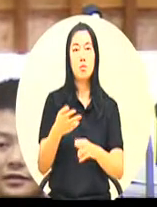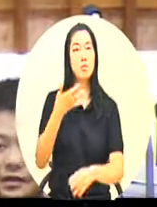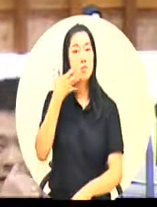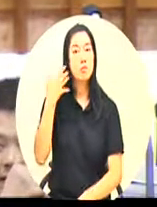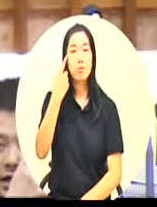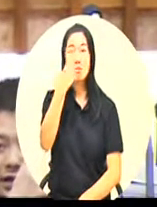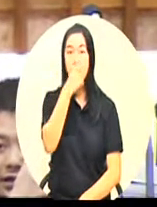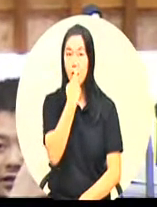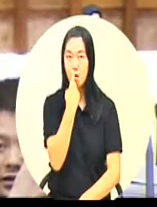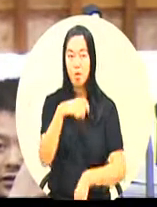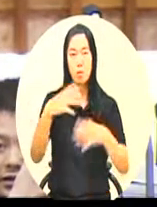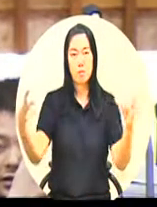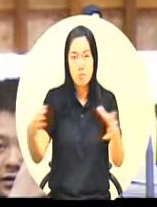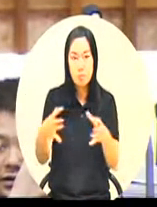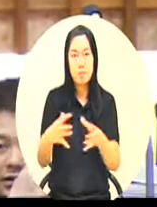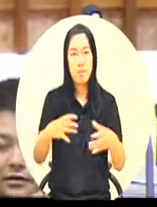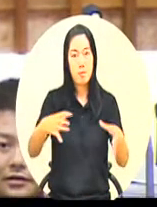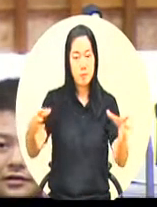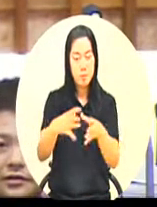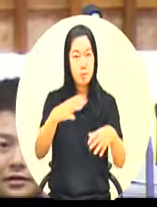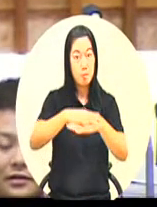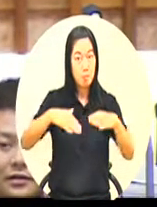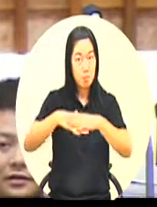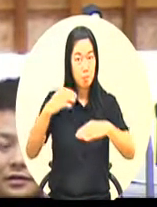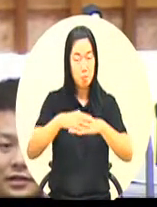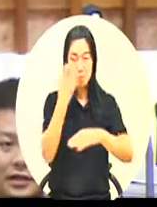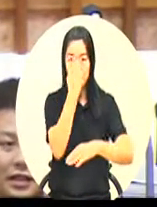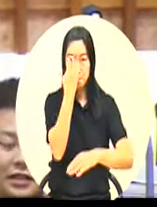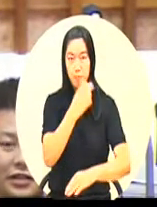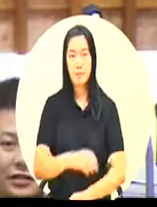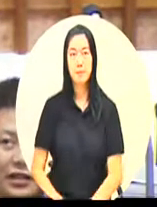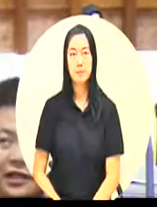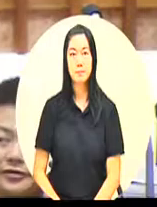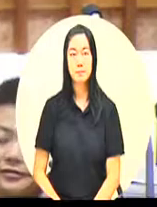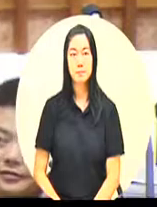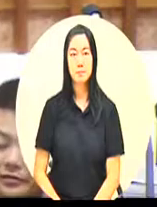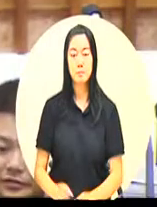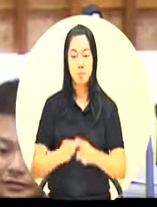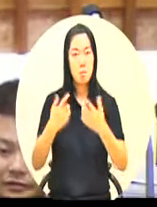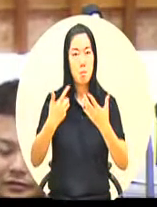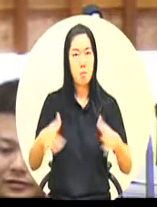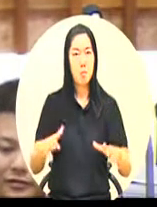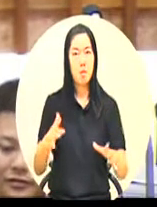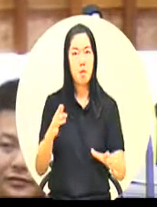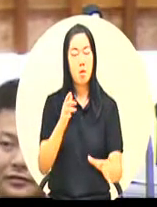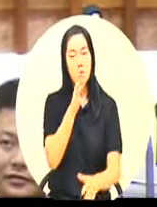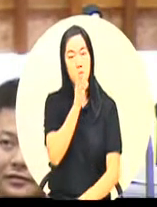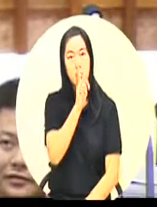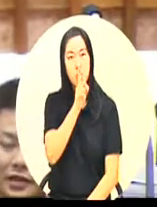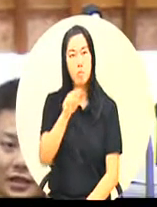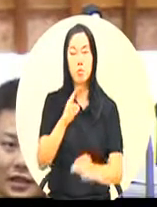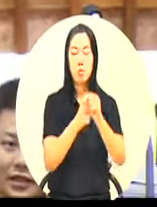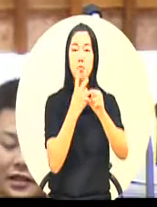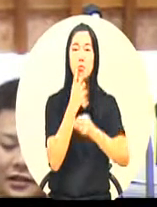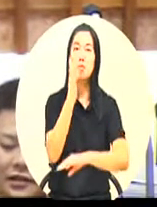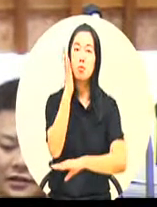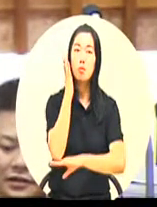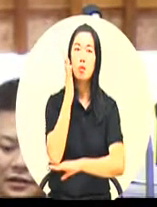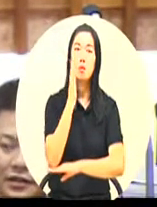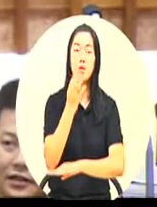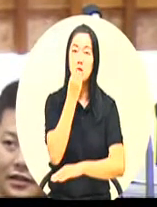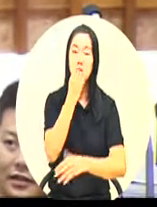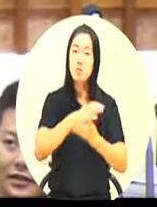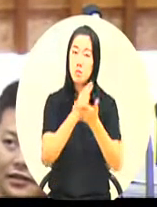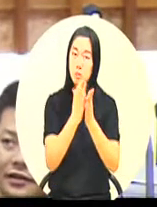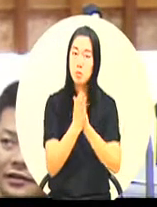同来把关。那很多人讲说，为什么中央已经有食品安全卫生管理法，我们地方